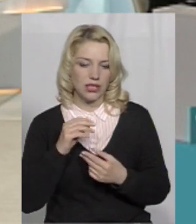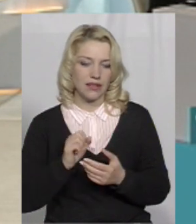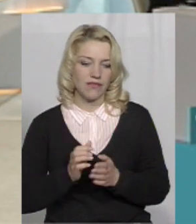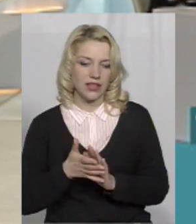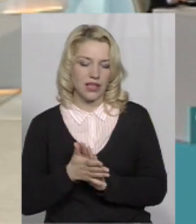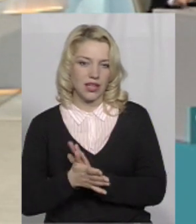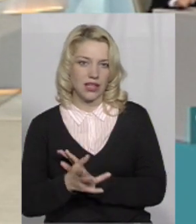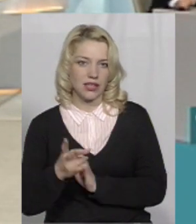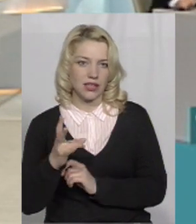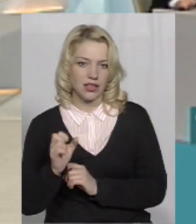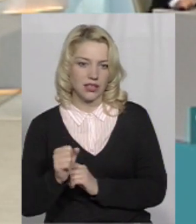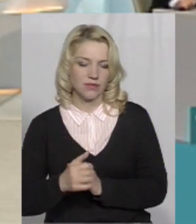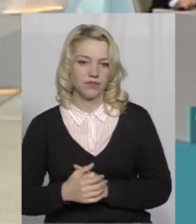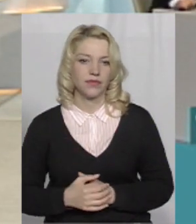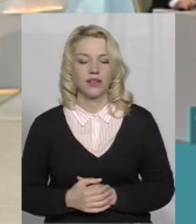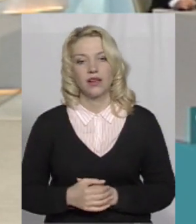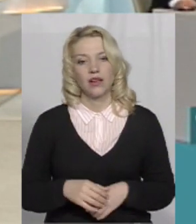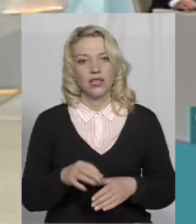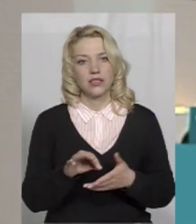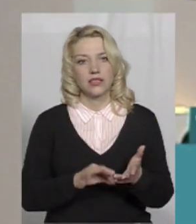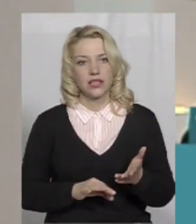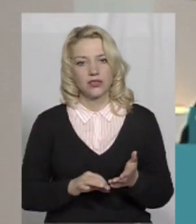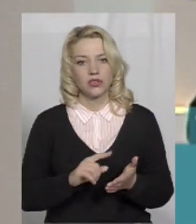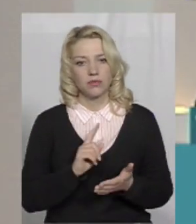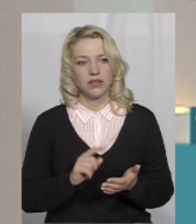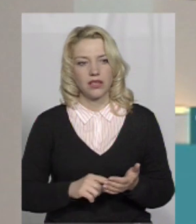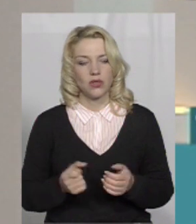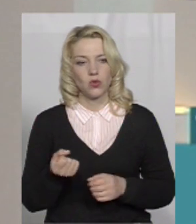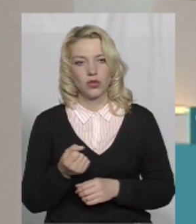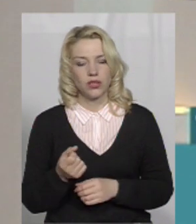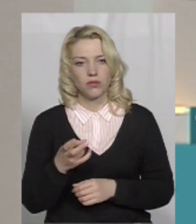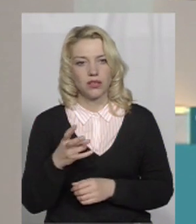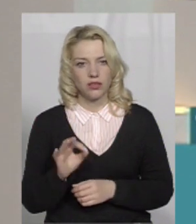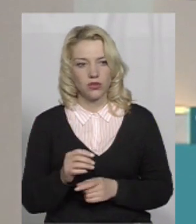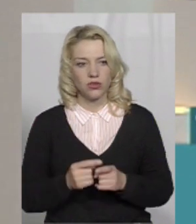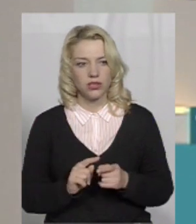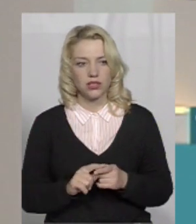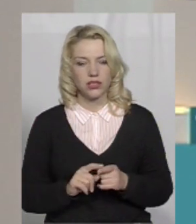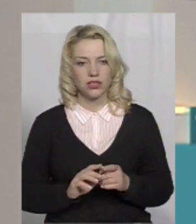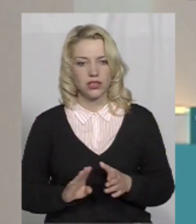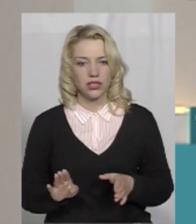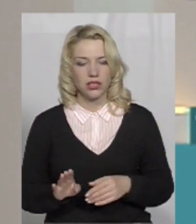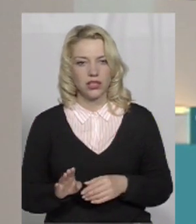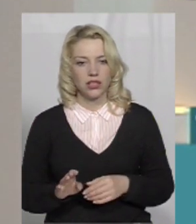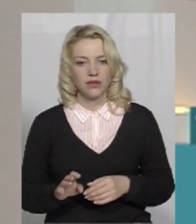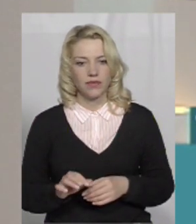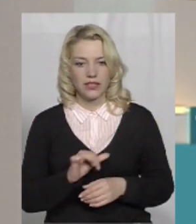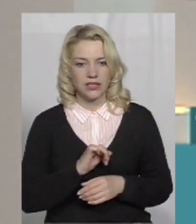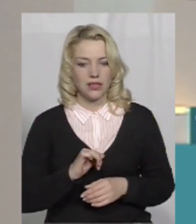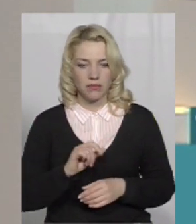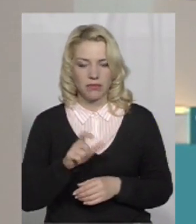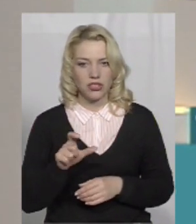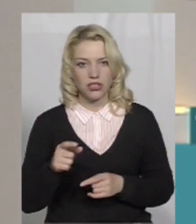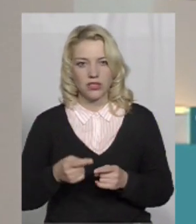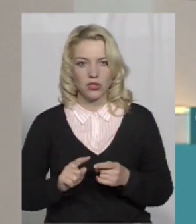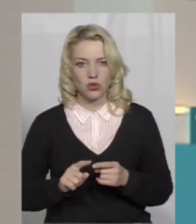ці… Одразу запитання. Утримання, ну, це ж не, власне, не самі мешканці